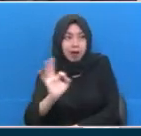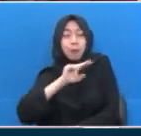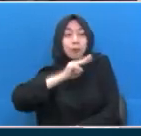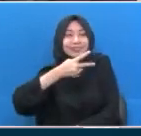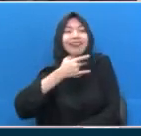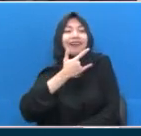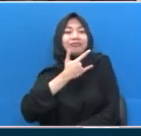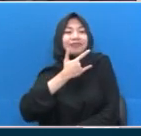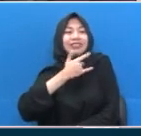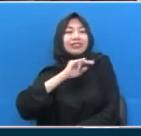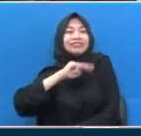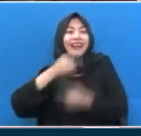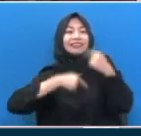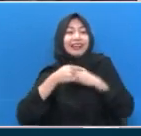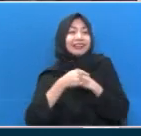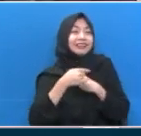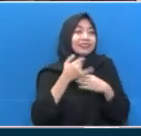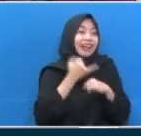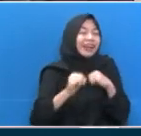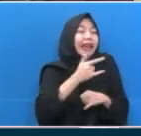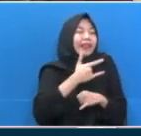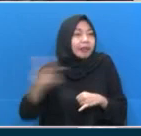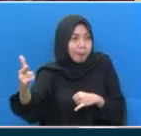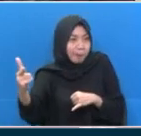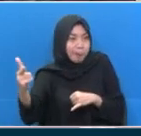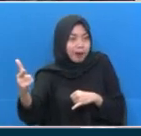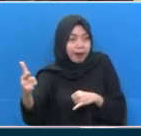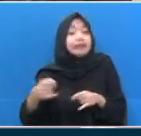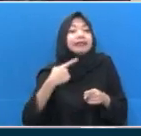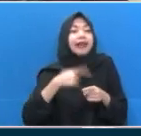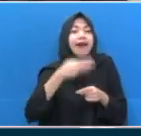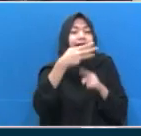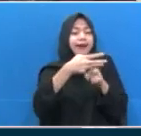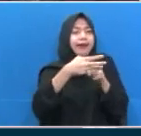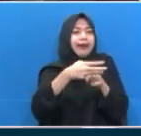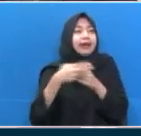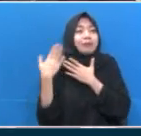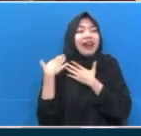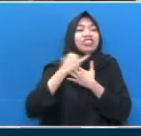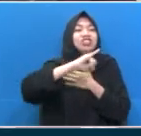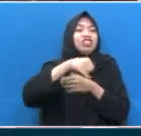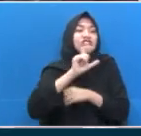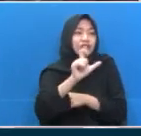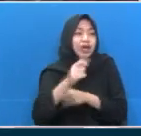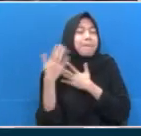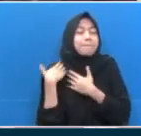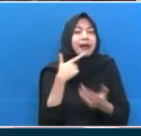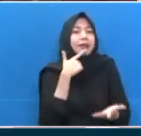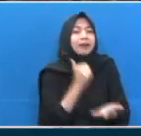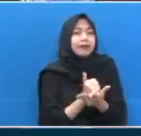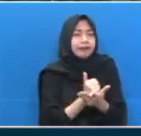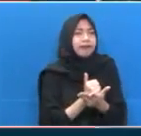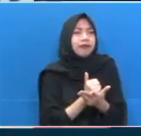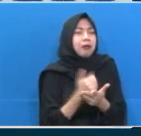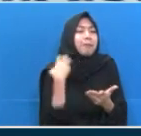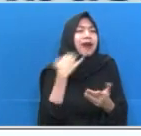peran elizer sebagai Justice collaborator ini peran yang sangat penting bagaimana lpsk memastikan hal ini yang pertama yang